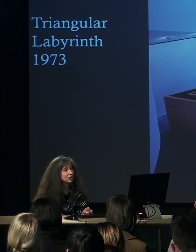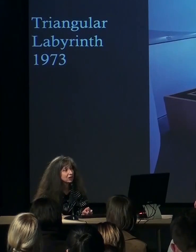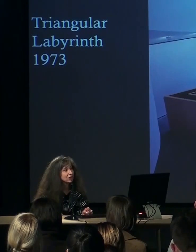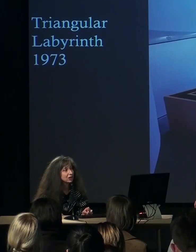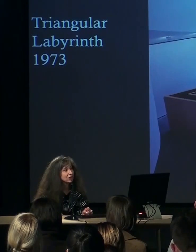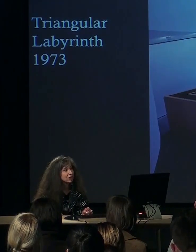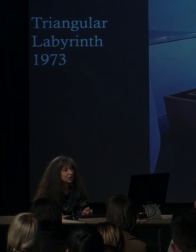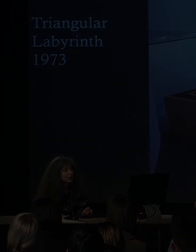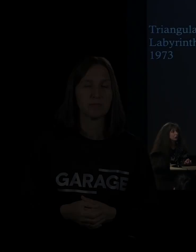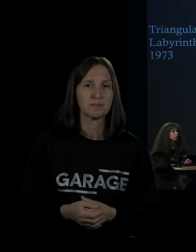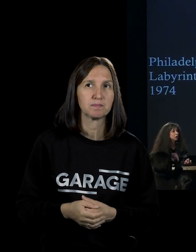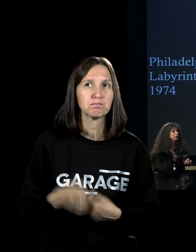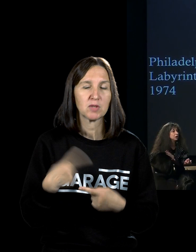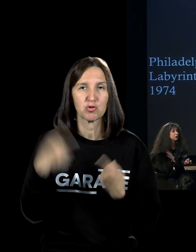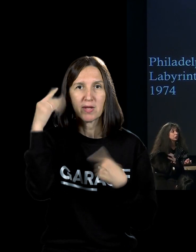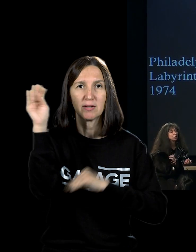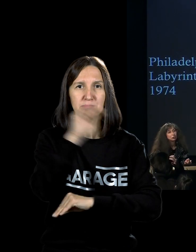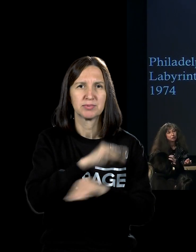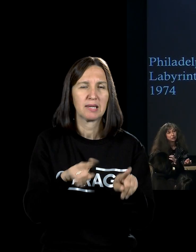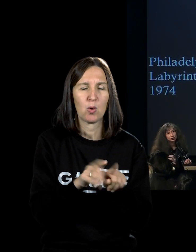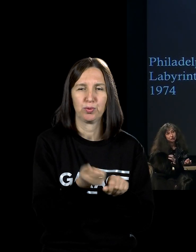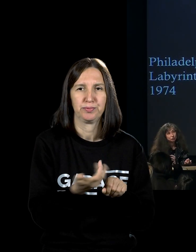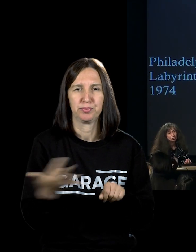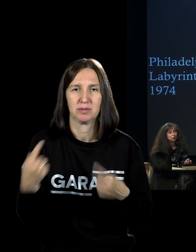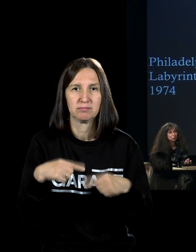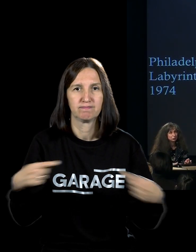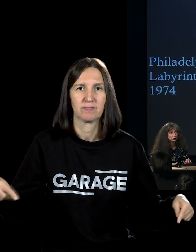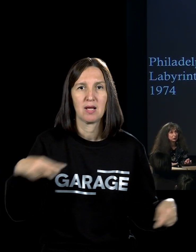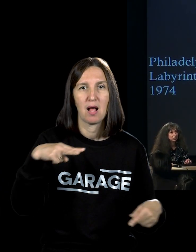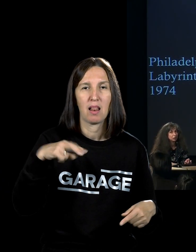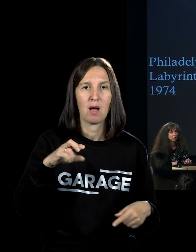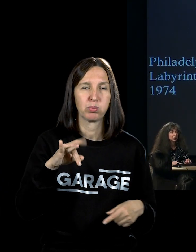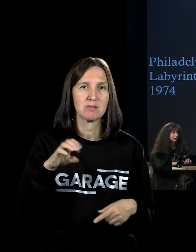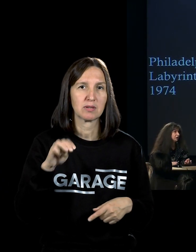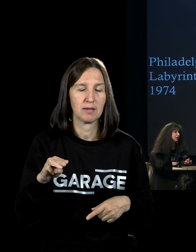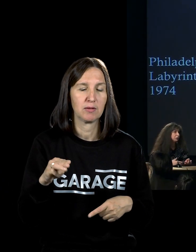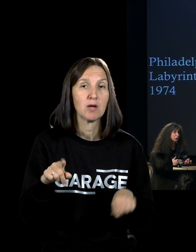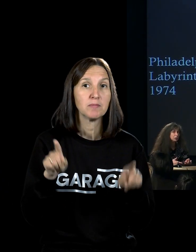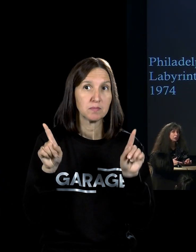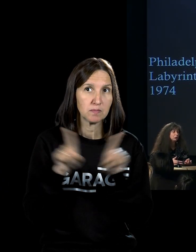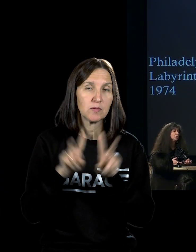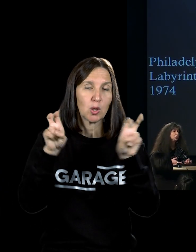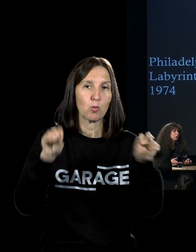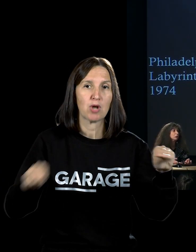для входа и выхода. Вот такой целый цикл работ про лабиринты, которые могут быть вполне инсталляциями